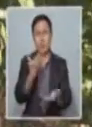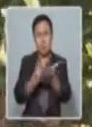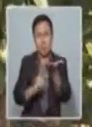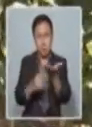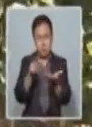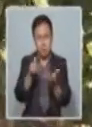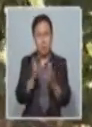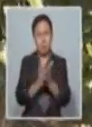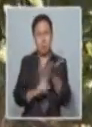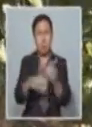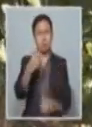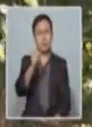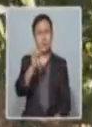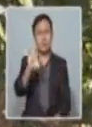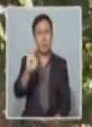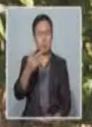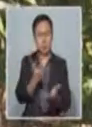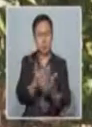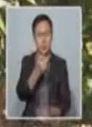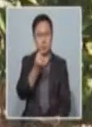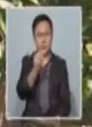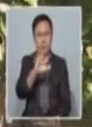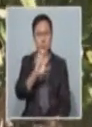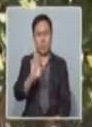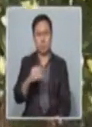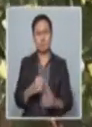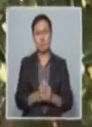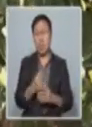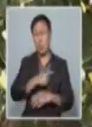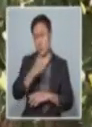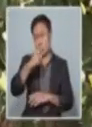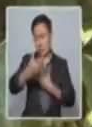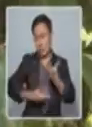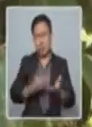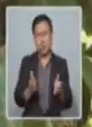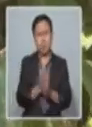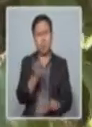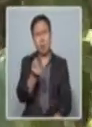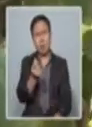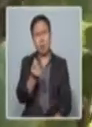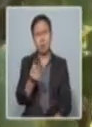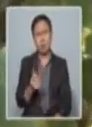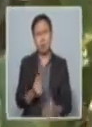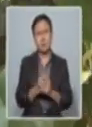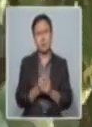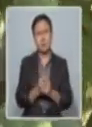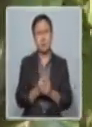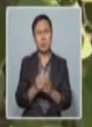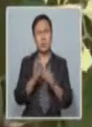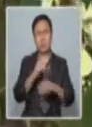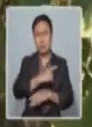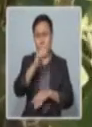งี้ย ผมขายกิโลละ15บาทคร ับ วันนึงได้สวนวันนึงได้กี่โลคะคุณลุงคะ ถ้ามันสุกงอมๆก็150